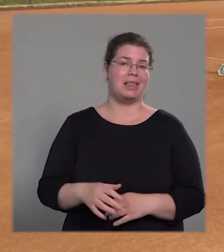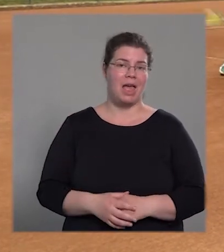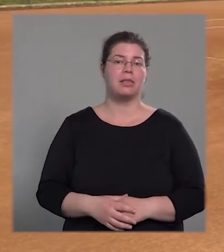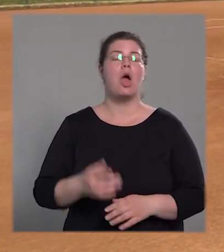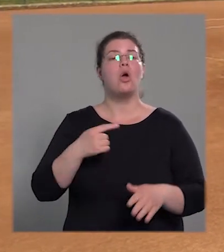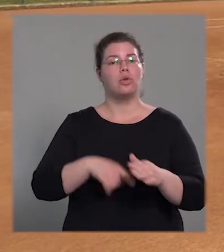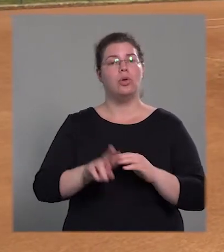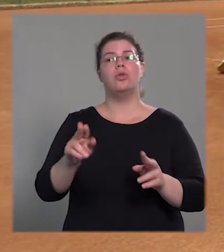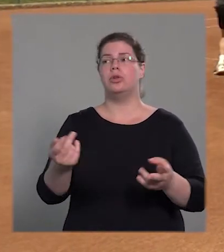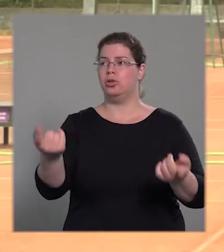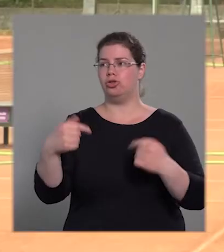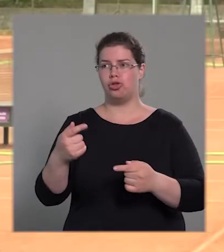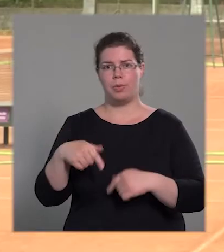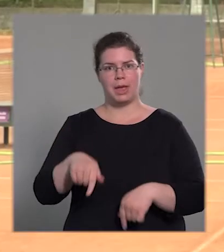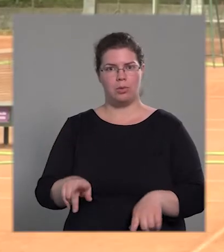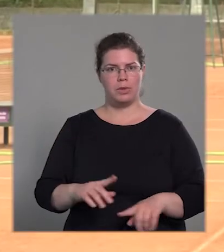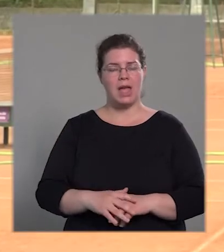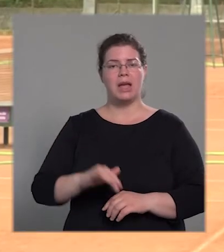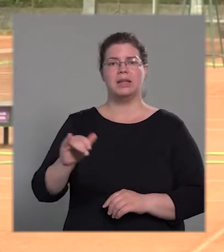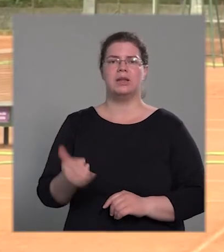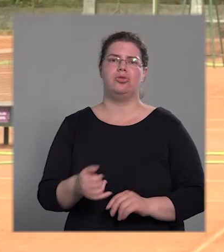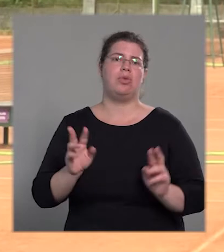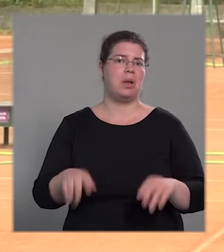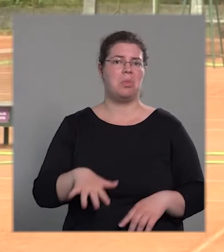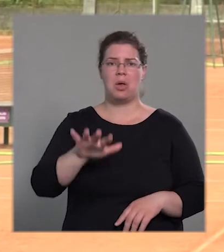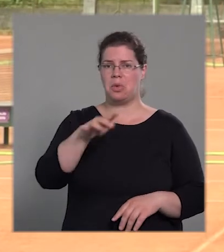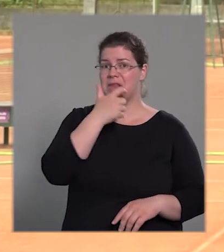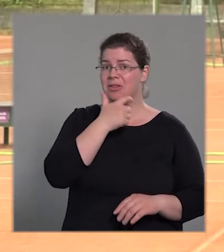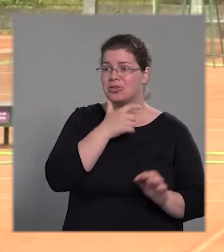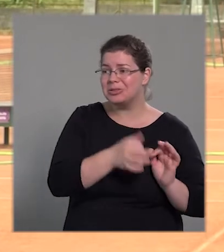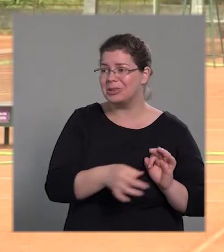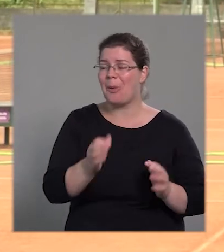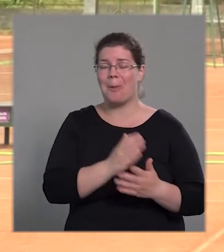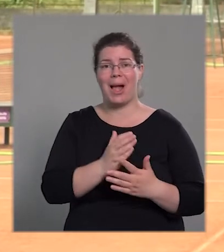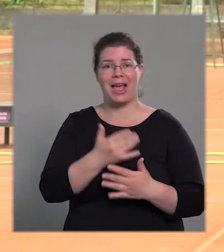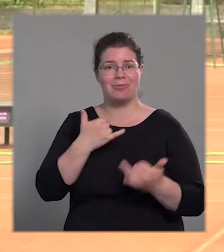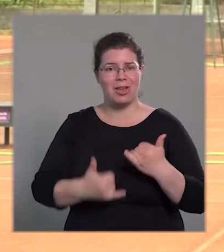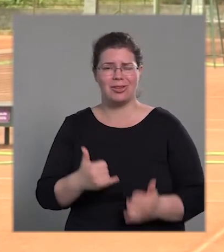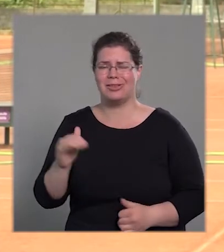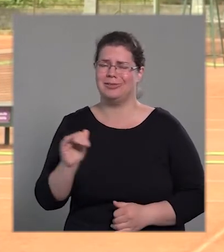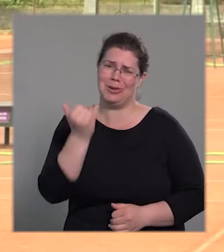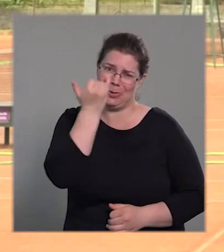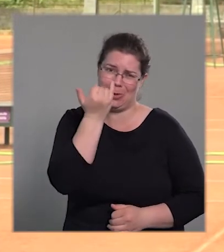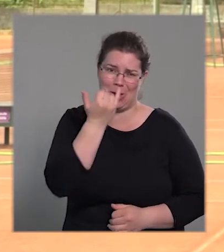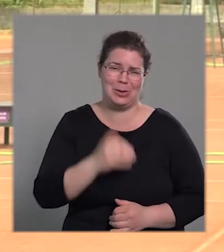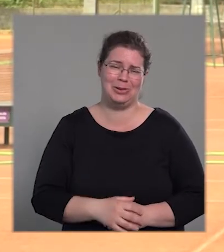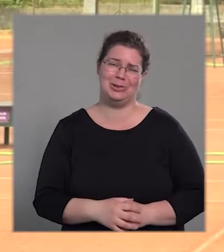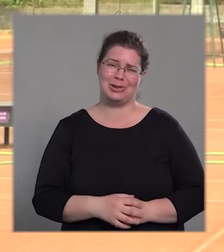szoktak folyamatosan jönni hozzánk, és gyakorlatilag 5 éves kortól már versenyeznek a gyerekek, de nagyon aranyosak, mert ugye